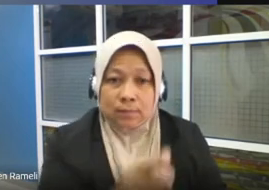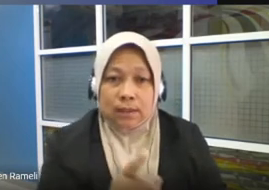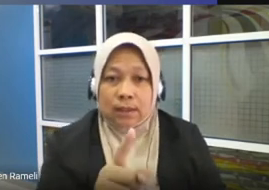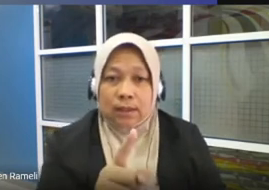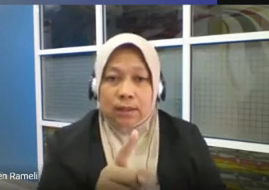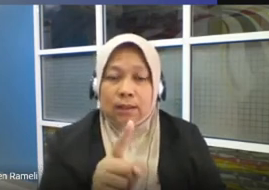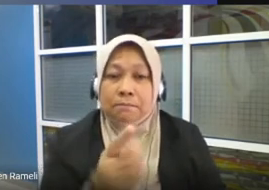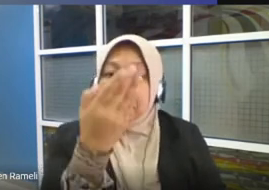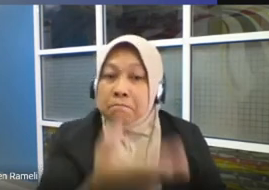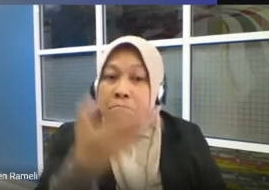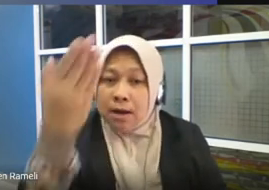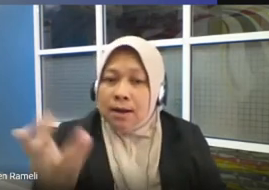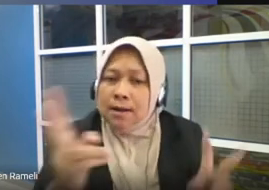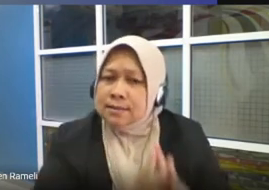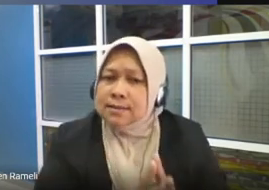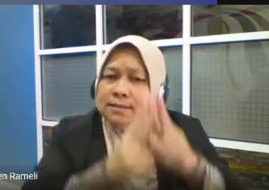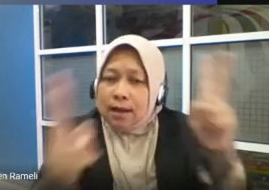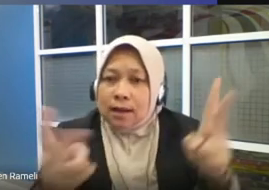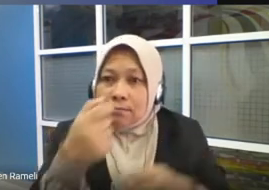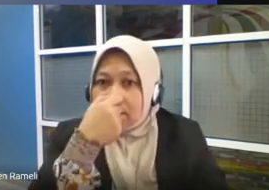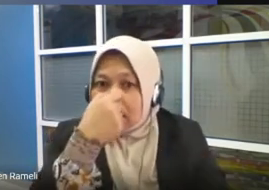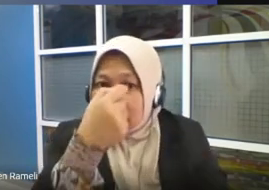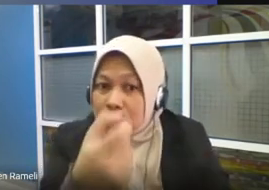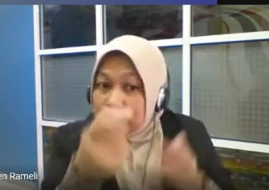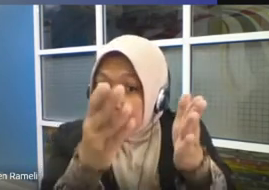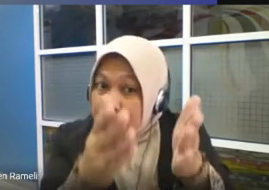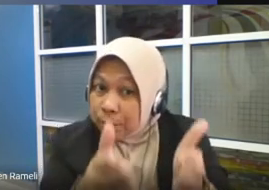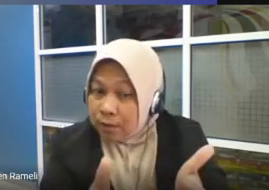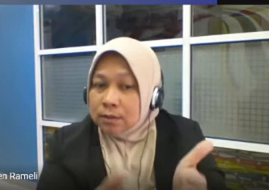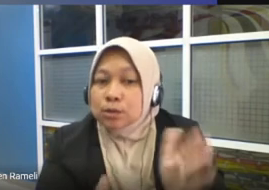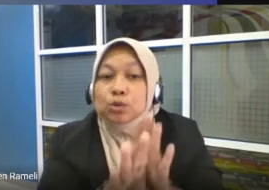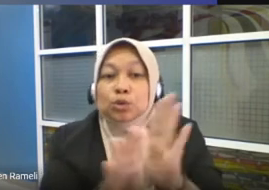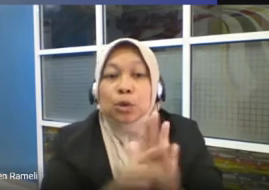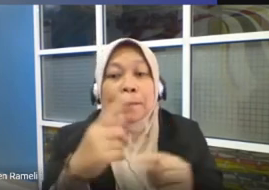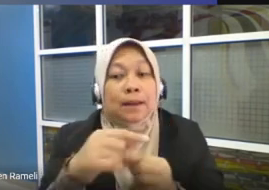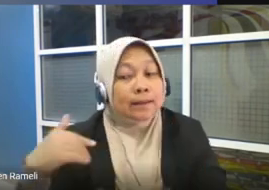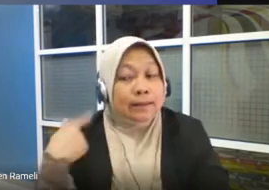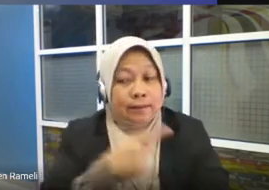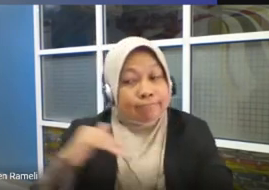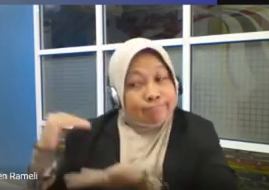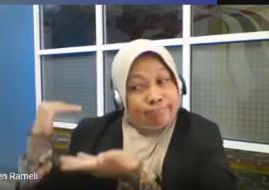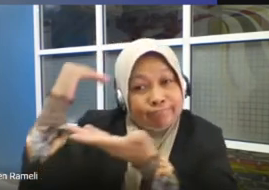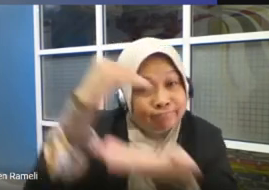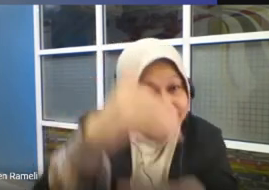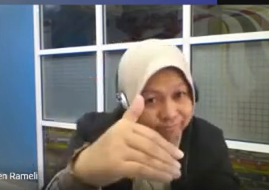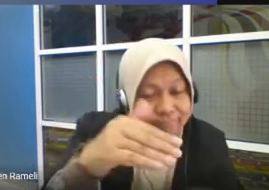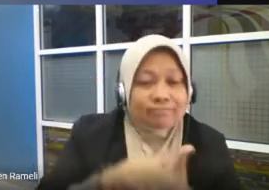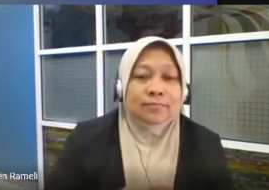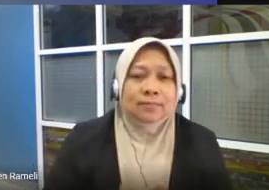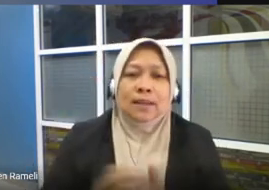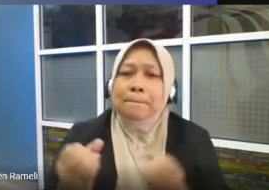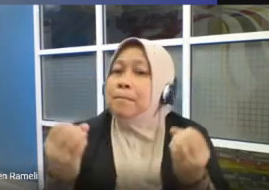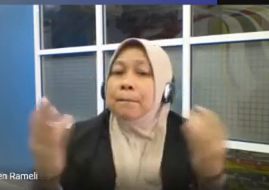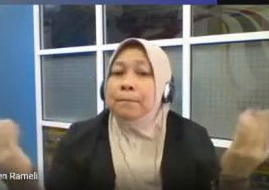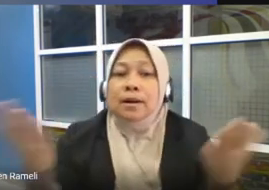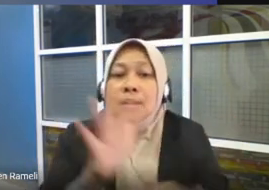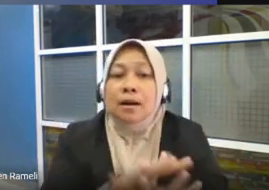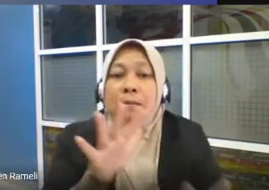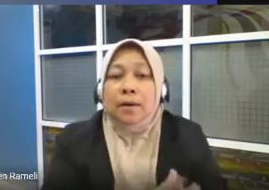tools yang sangat mempengaruhi orang bila kita nak menyampaikan satu-satu message. Dan berapa ramai antara